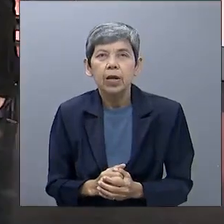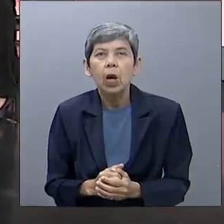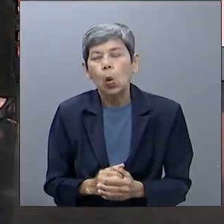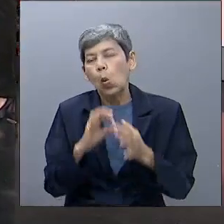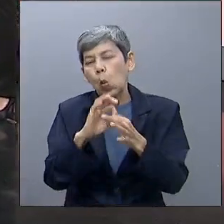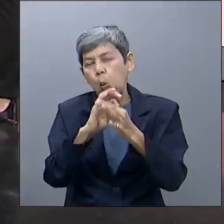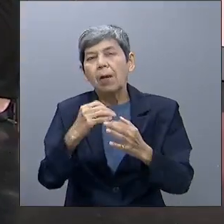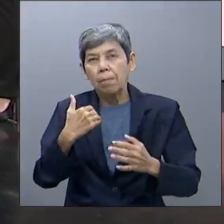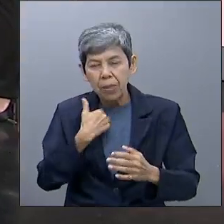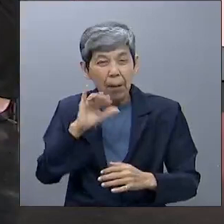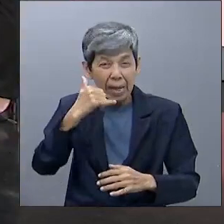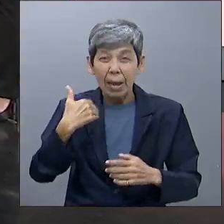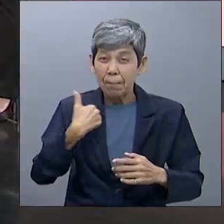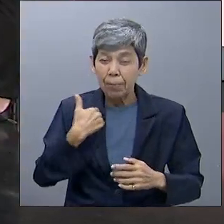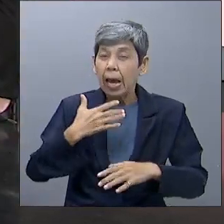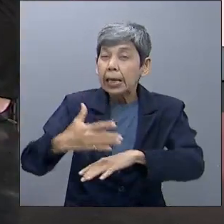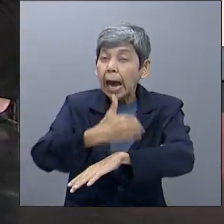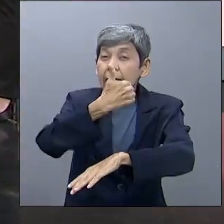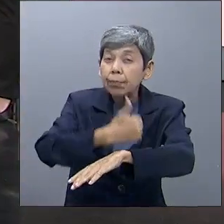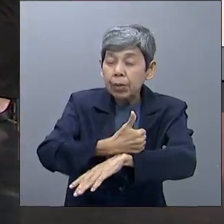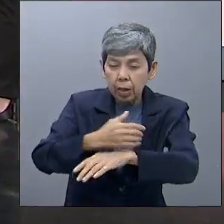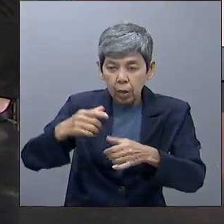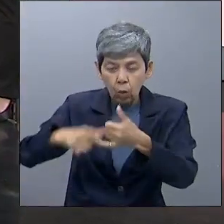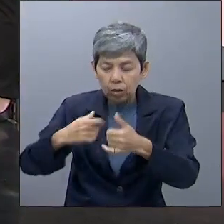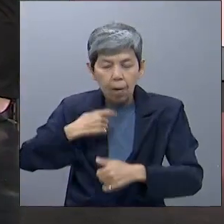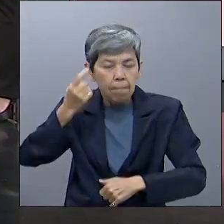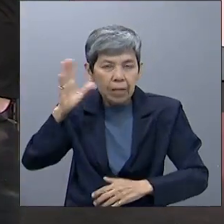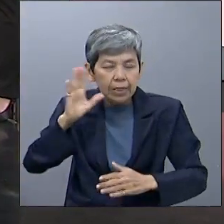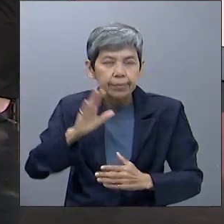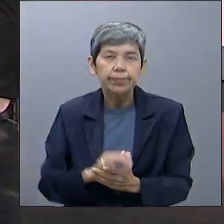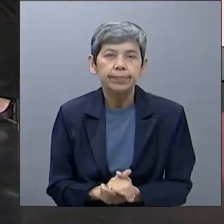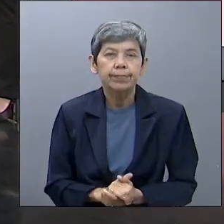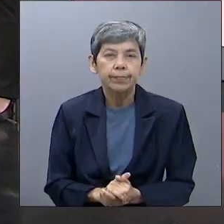หวั่นยังไงเขาบอกว่าอาจจะมากกว่าที่นักการเมืองขวาจัดคนไหนๆจะคาดคิดซะด้วยซ้ำค่ะค่ะขอบคุณค่ะ